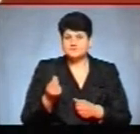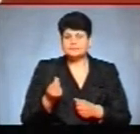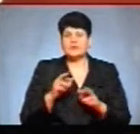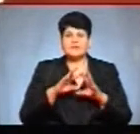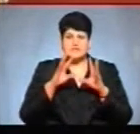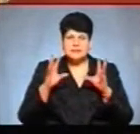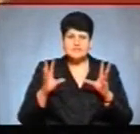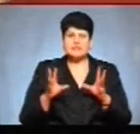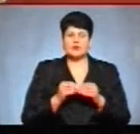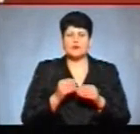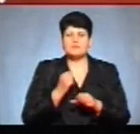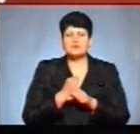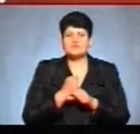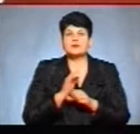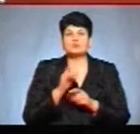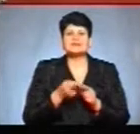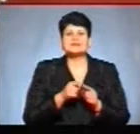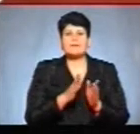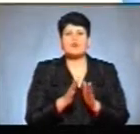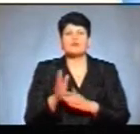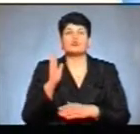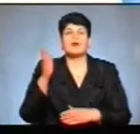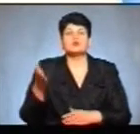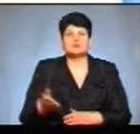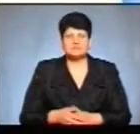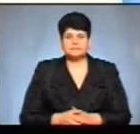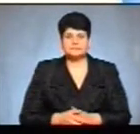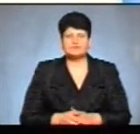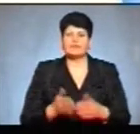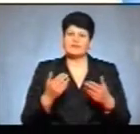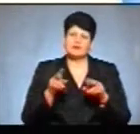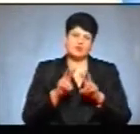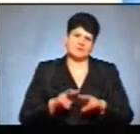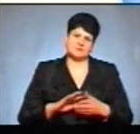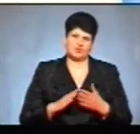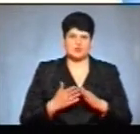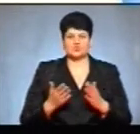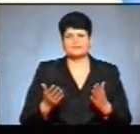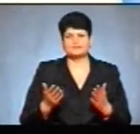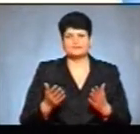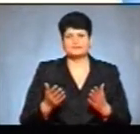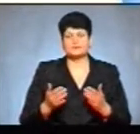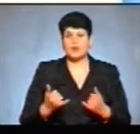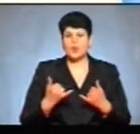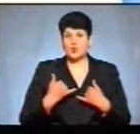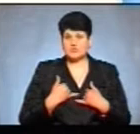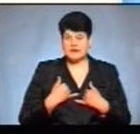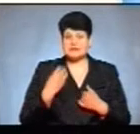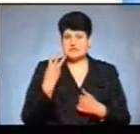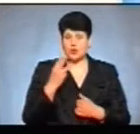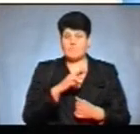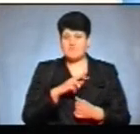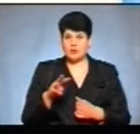загалом працюватиме цей порядок далі? Ну, давайте все-таки розберемо цю ситуацію. У нас із 3 мільйонів